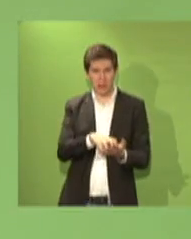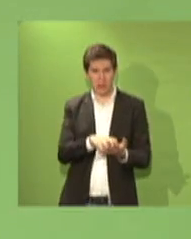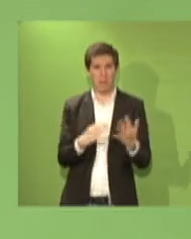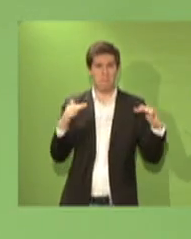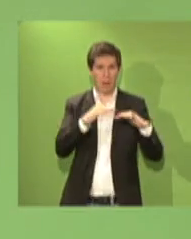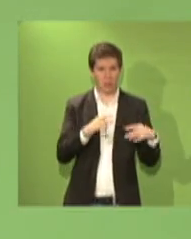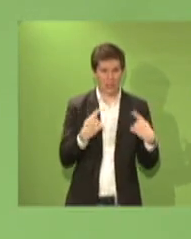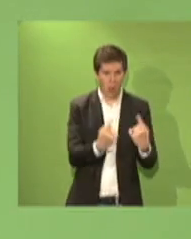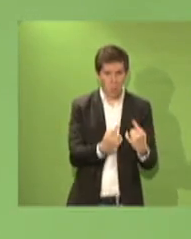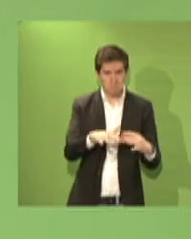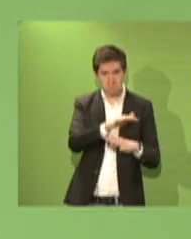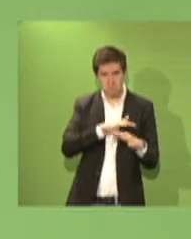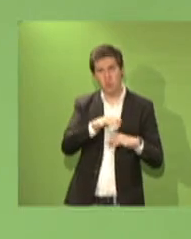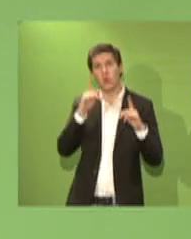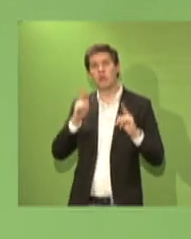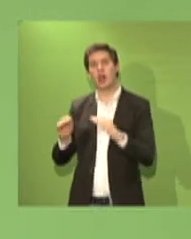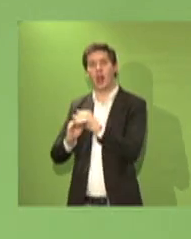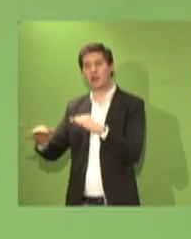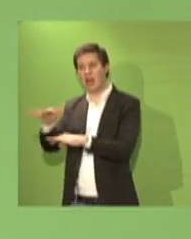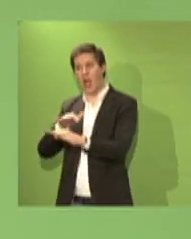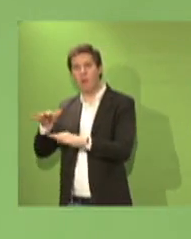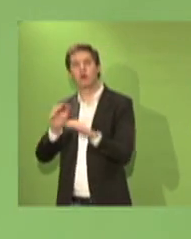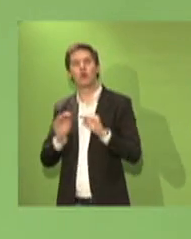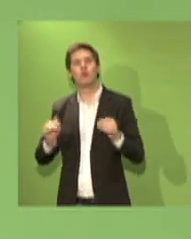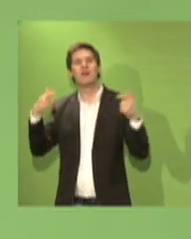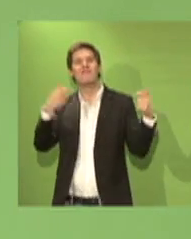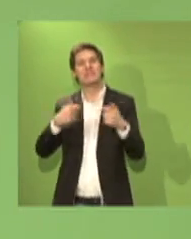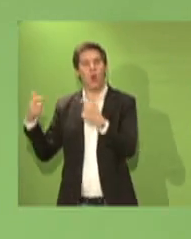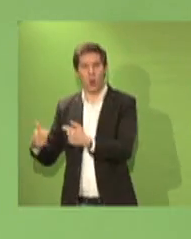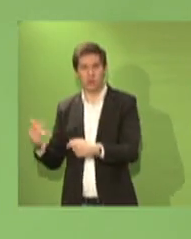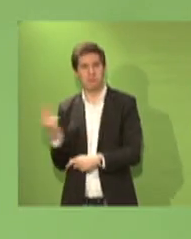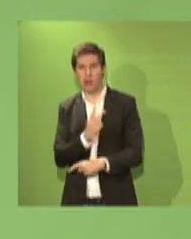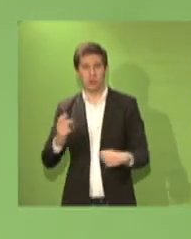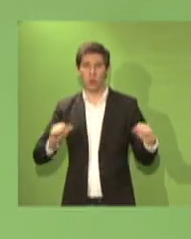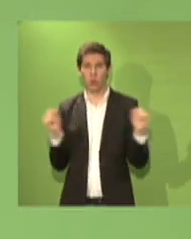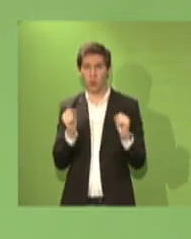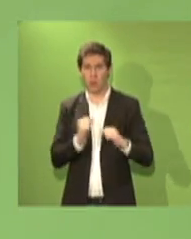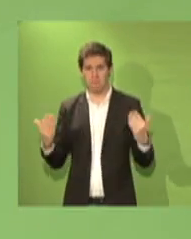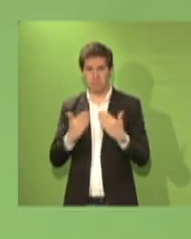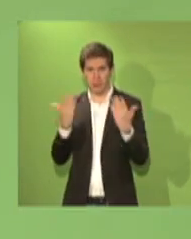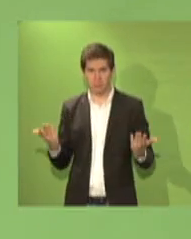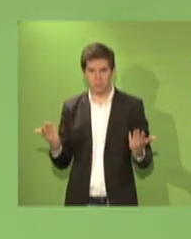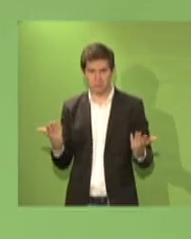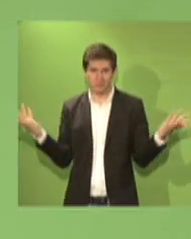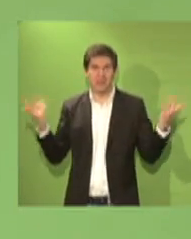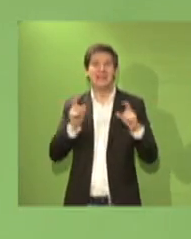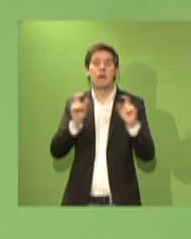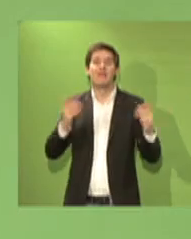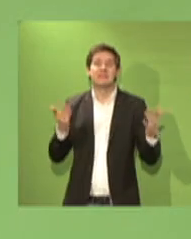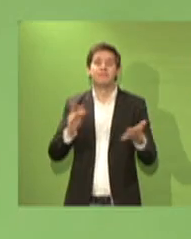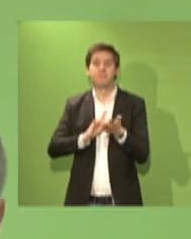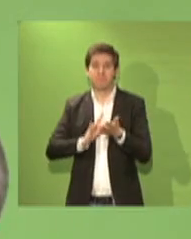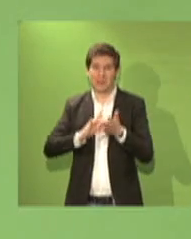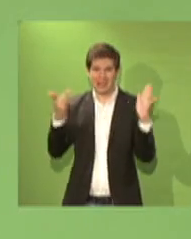und ländlichen Räumen bei einer Grundversorgung, die inzwischen eine Daseinsversorgung aus meiner Sicht ausmacht, nämlich dem schnellen Internet. Das